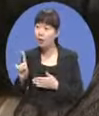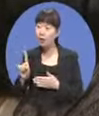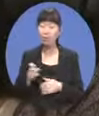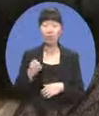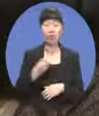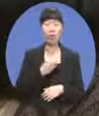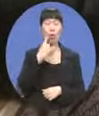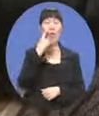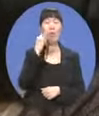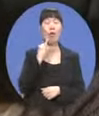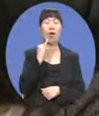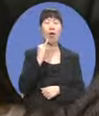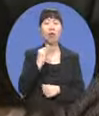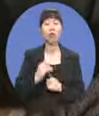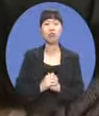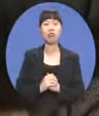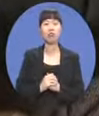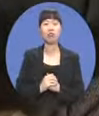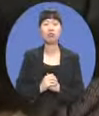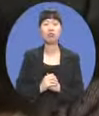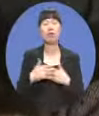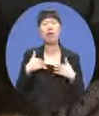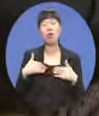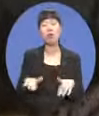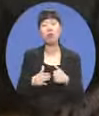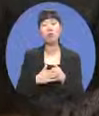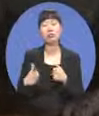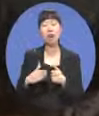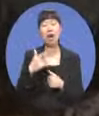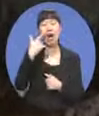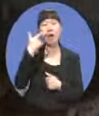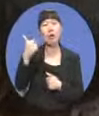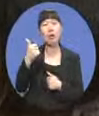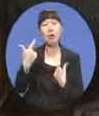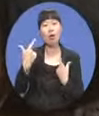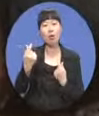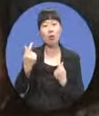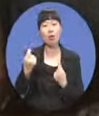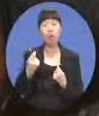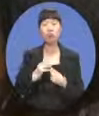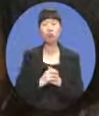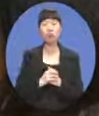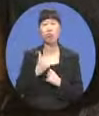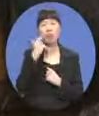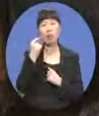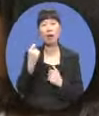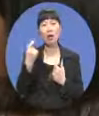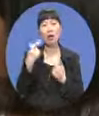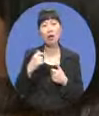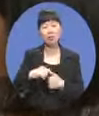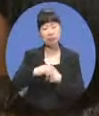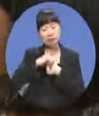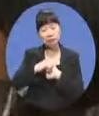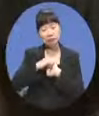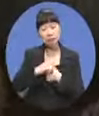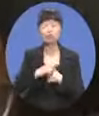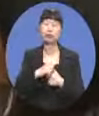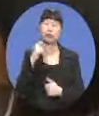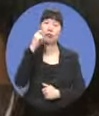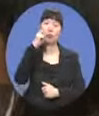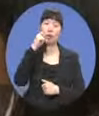또 엄마는 하니까 그냥 아빠처럼 그렇게 아빠랑 시랑 같은 놀이도 할 수